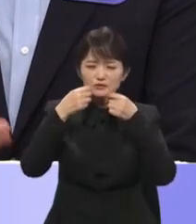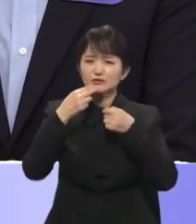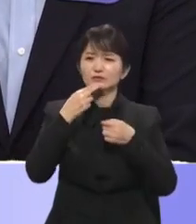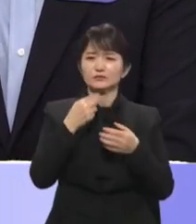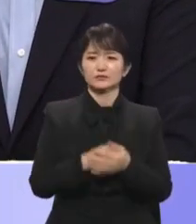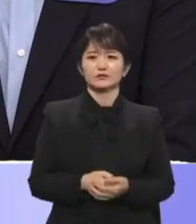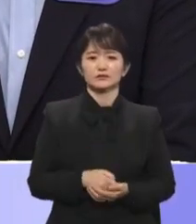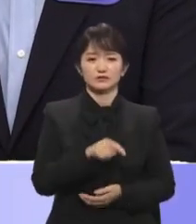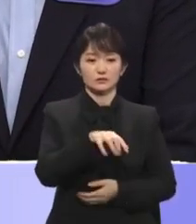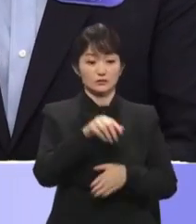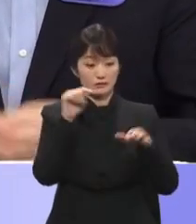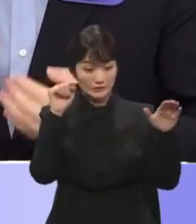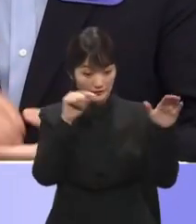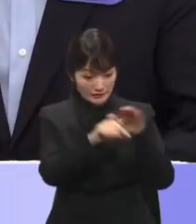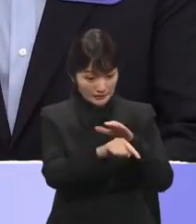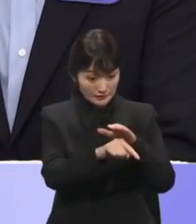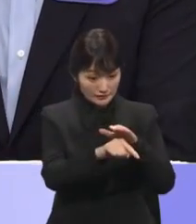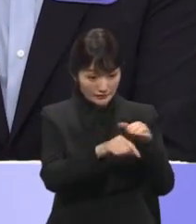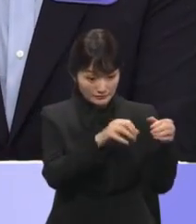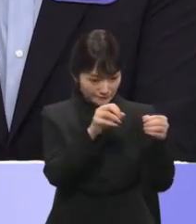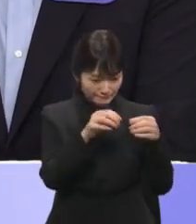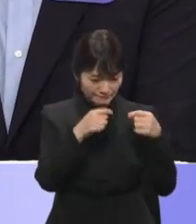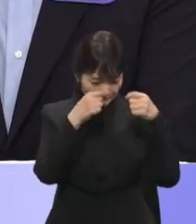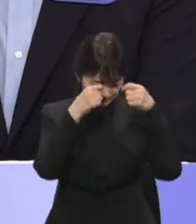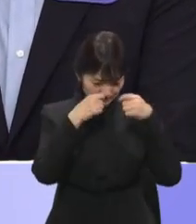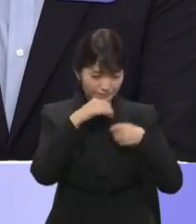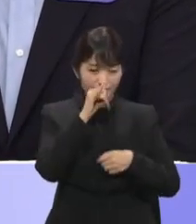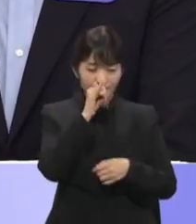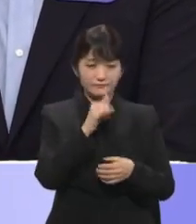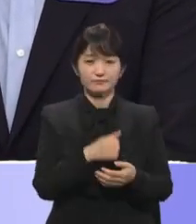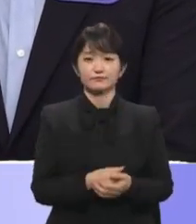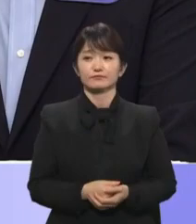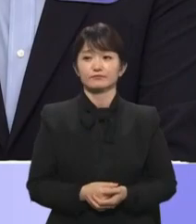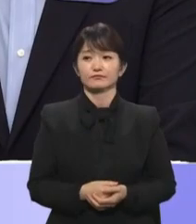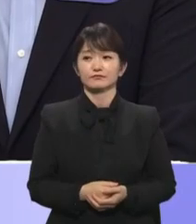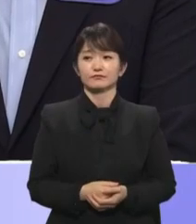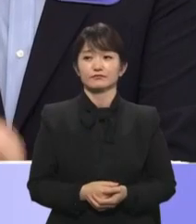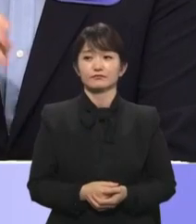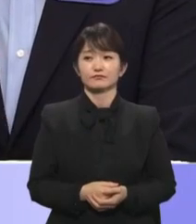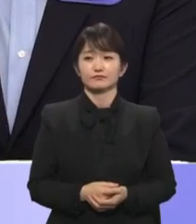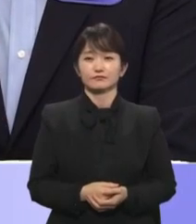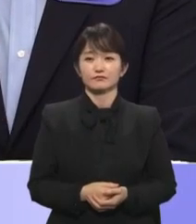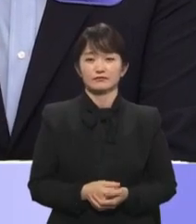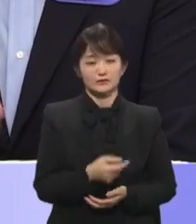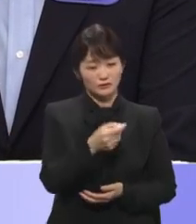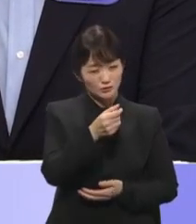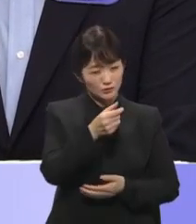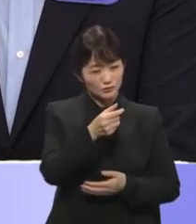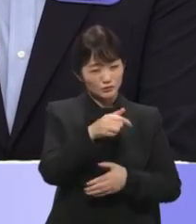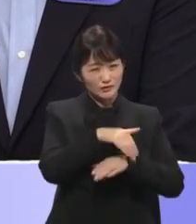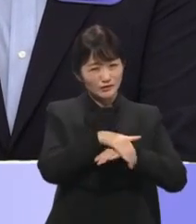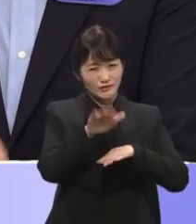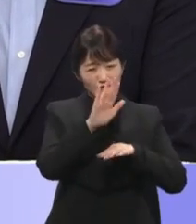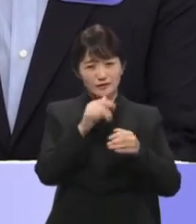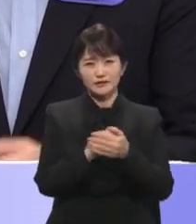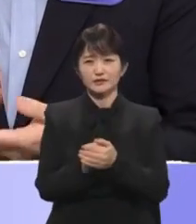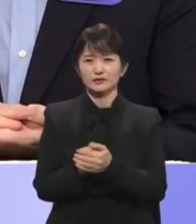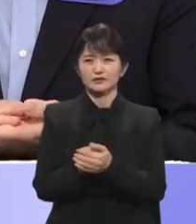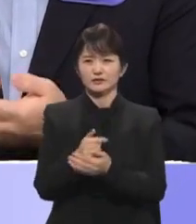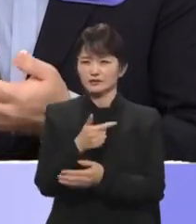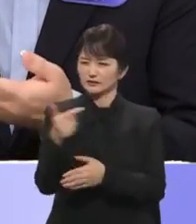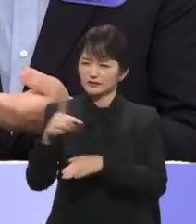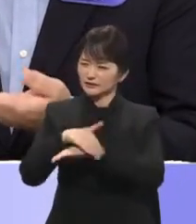자리에 가서 얘기하다 보면은 그런 일도 있는 거 같고 하니까 뭐 작은 그림이라기보다는 좀 중간 그림 큰 그림이라기보다는